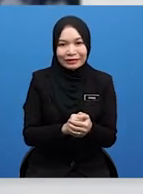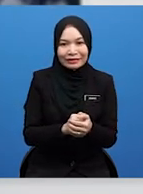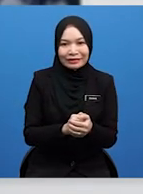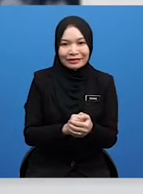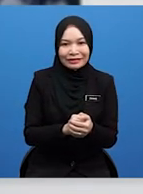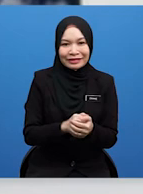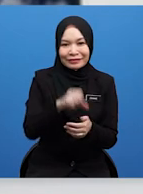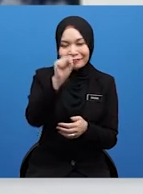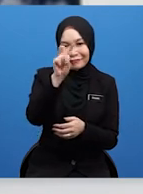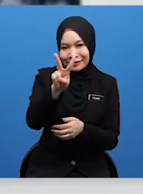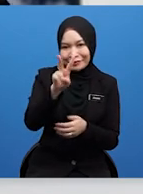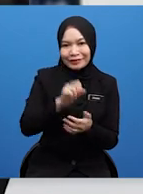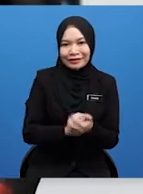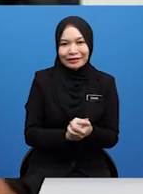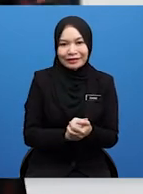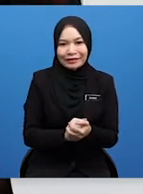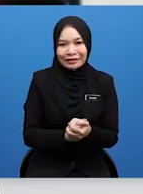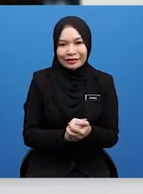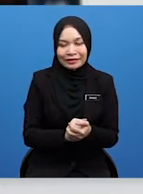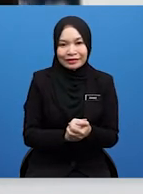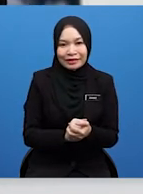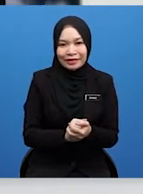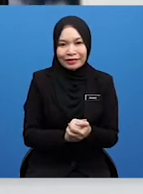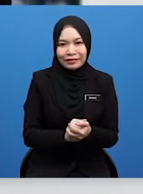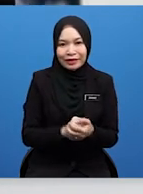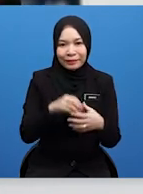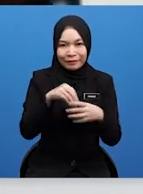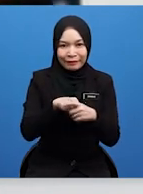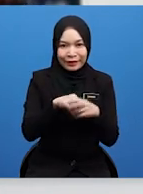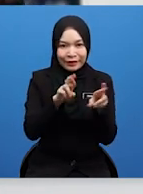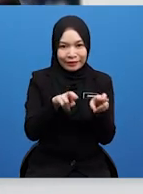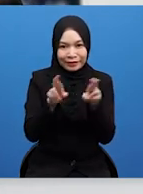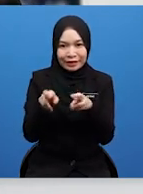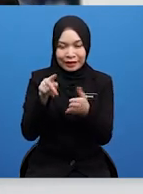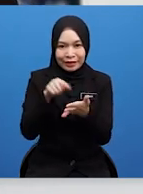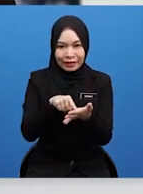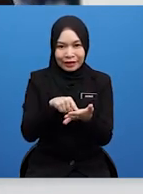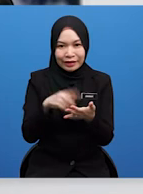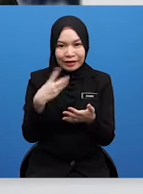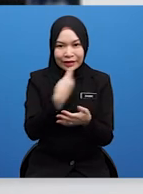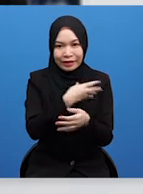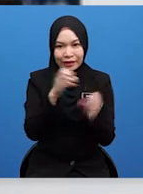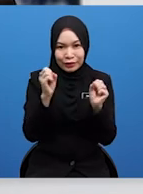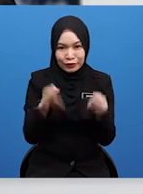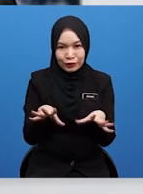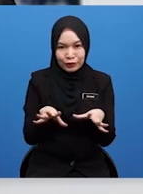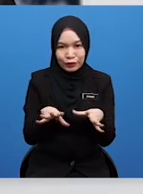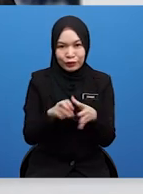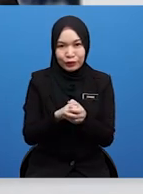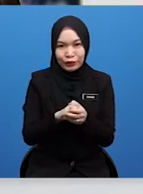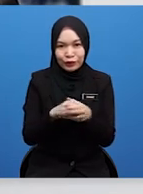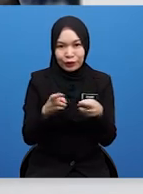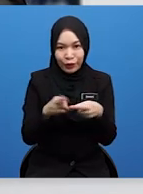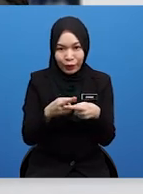kremes FB dana dari seri episode-episode kendala mengupas satu persatu kandungan seni visual